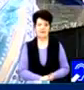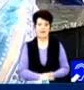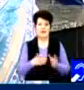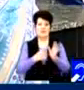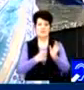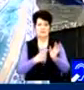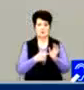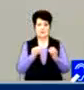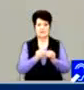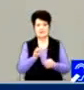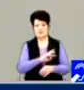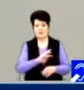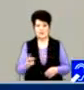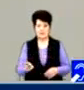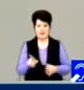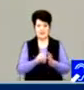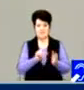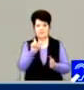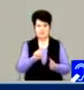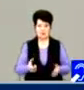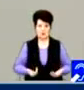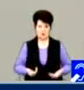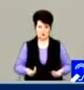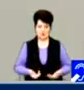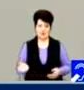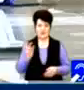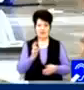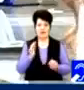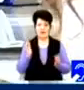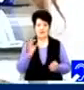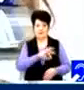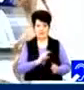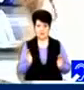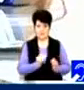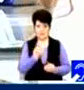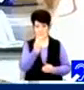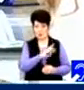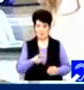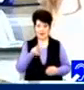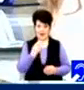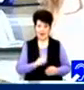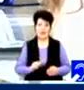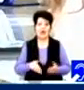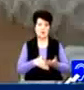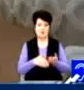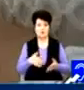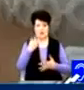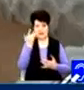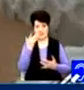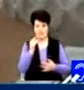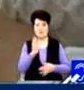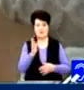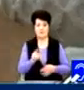6100 de pensionari și beneficiari de pensii sociale care au venituri mai mici de 2000 ron lunar vor primi ajutor de Paște Din